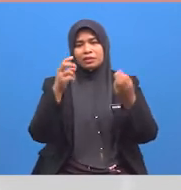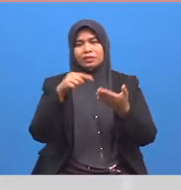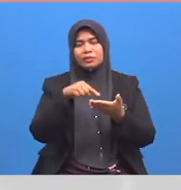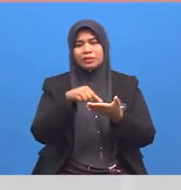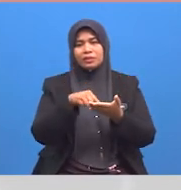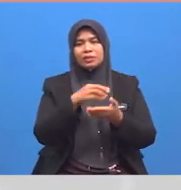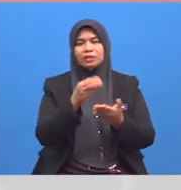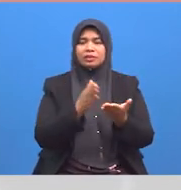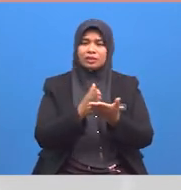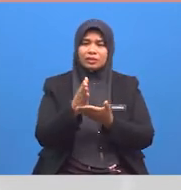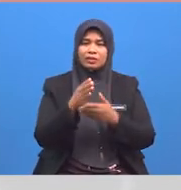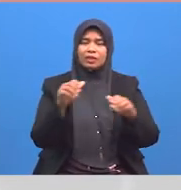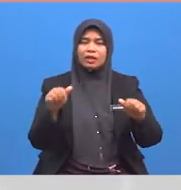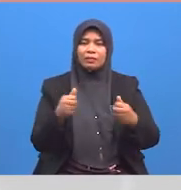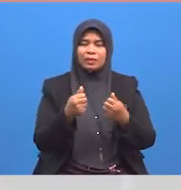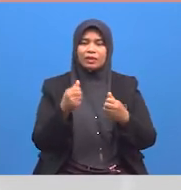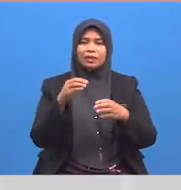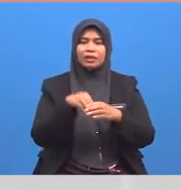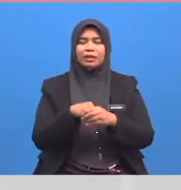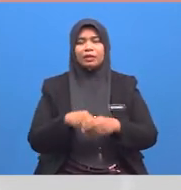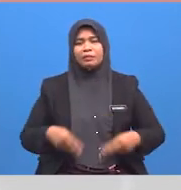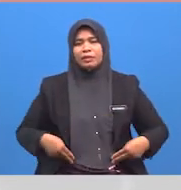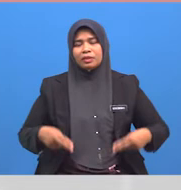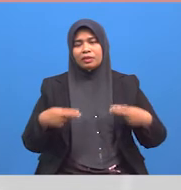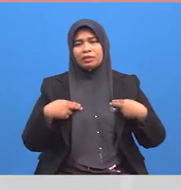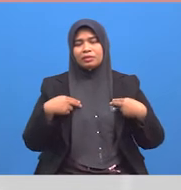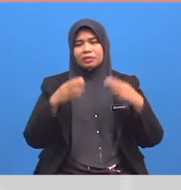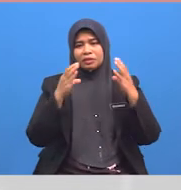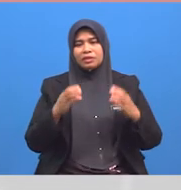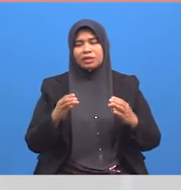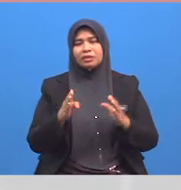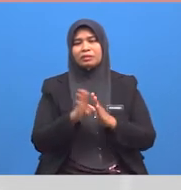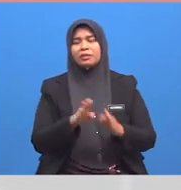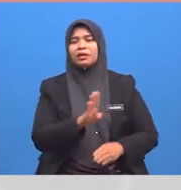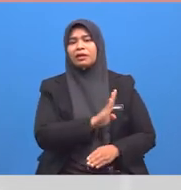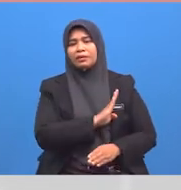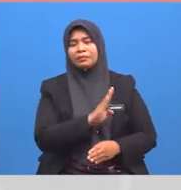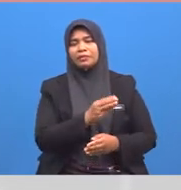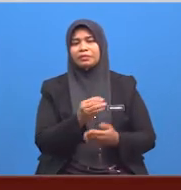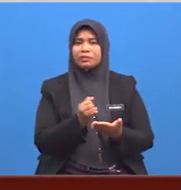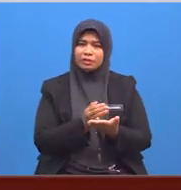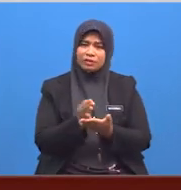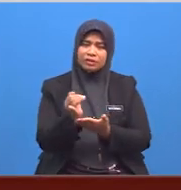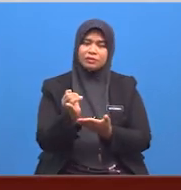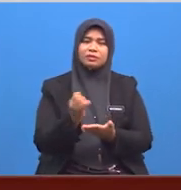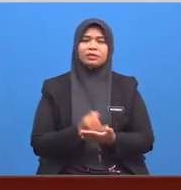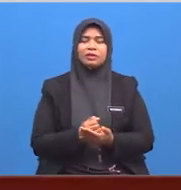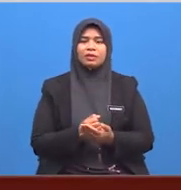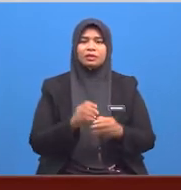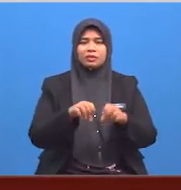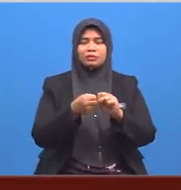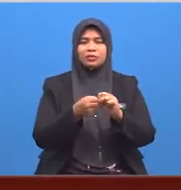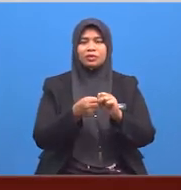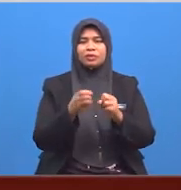seterusnya amalkan nya dalam kehidupan secara beradab dan istiqomah sehingga